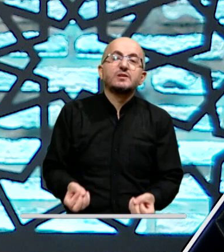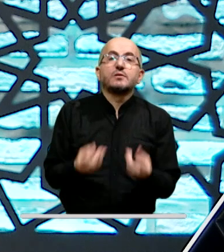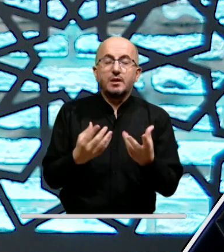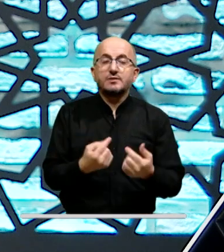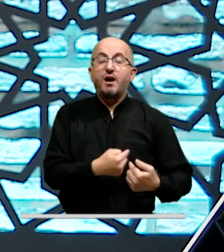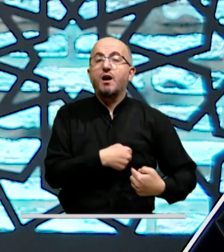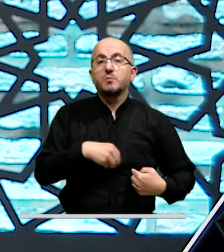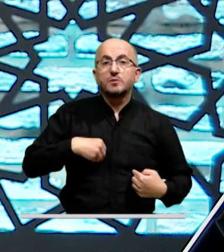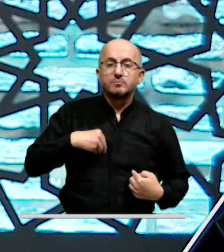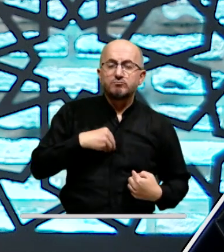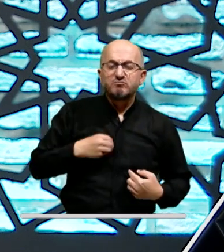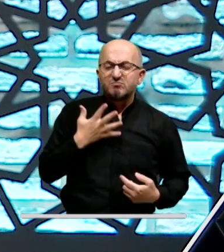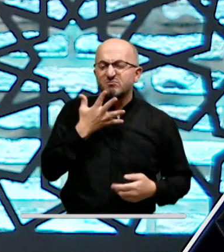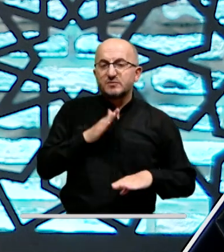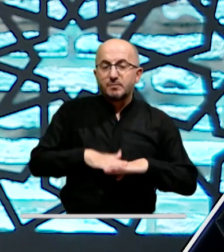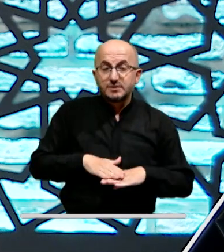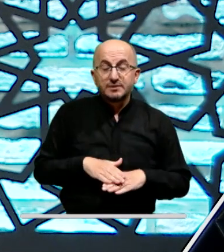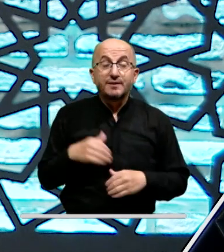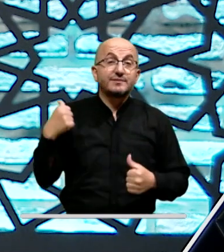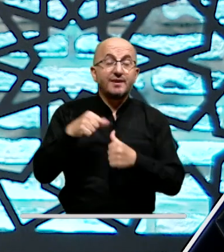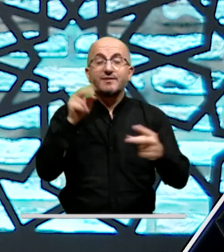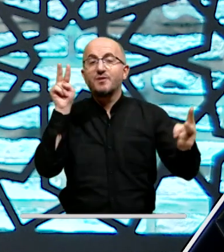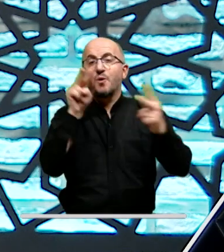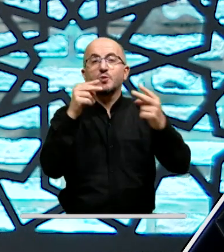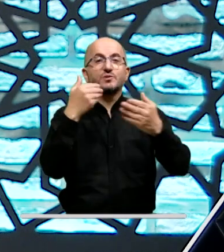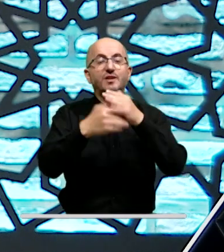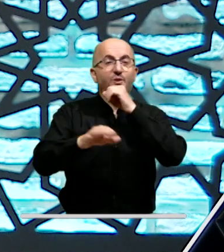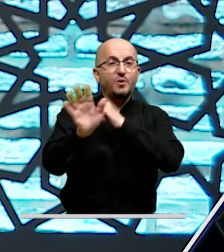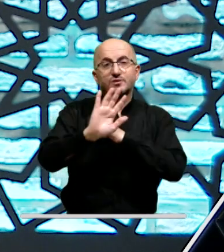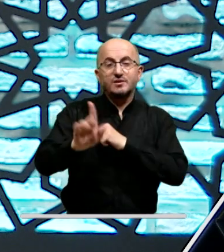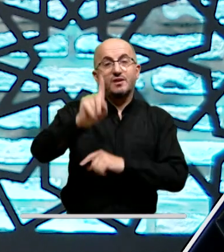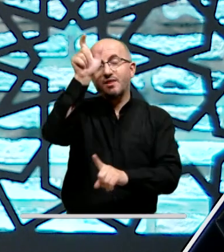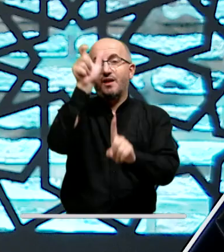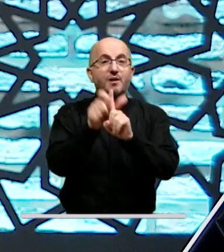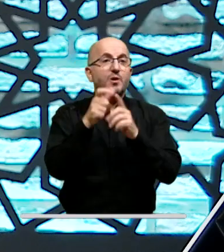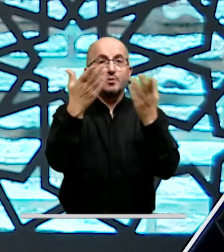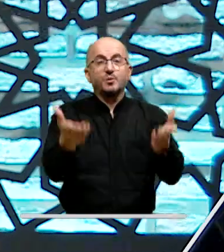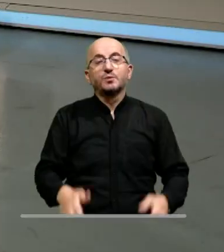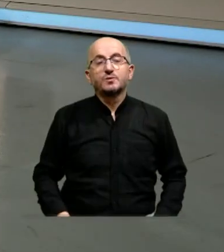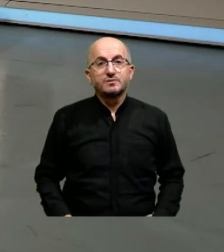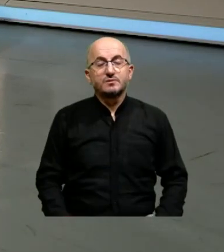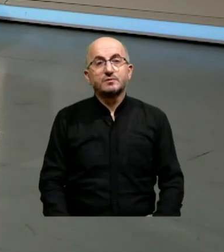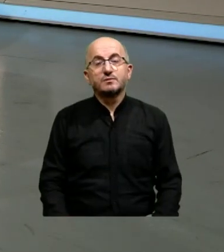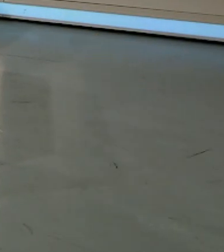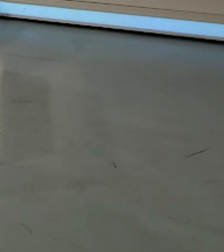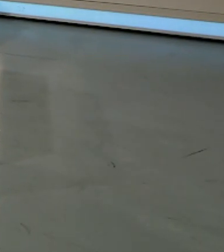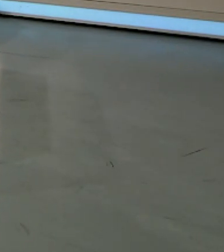yetmezse kalbiyle nefret etsin. Tekrar görüşünceye dek hoşça kalın. Allah'a emanet olun.